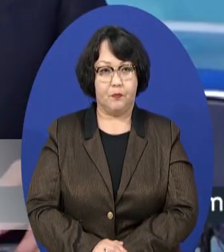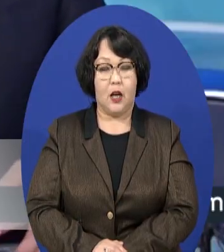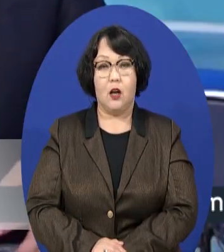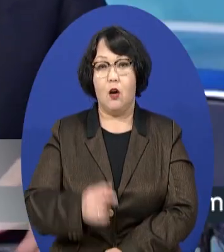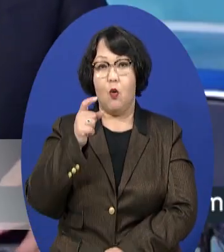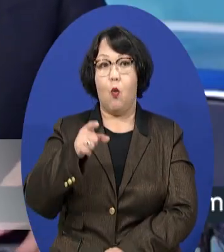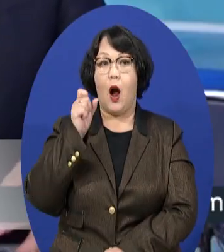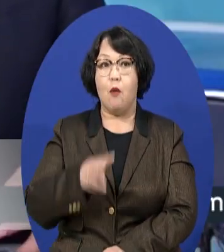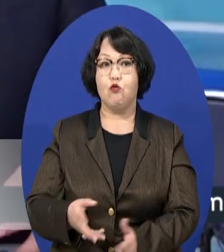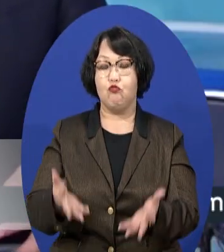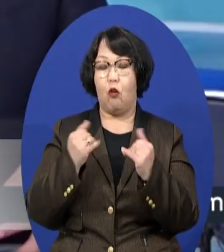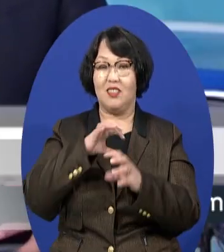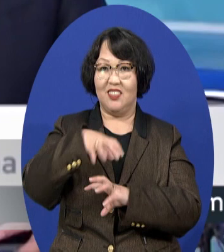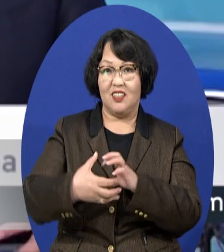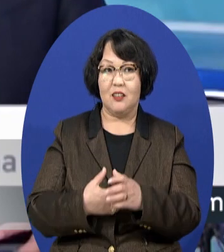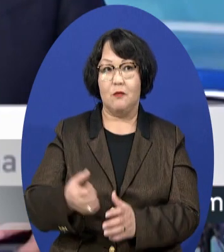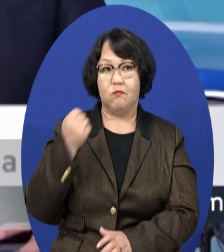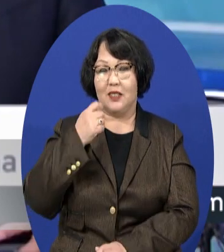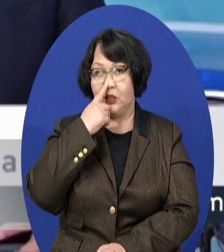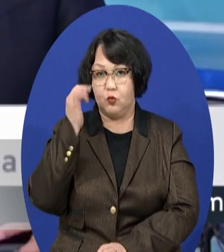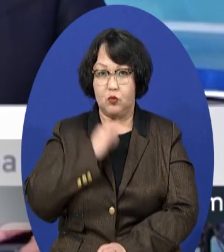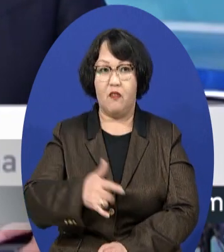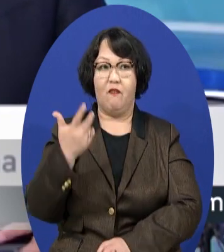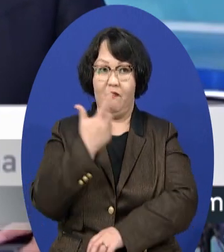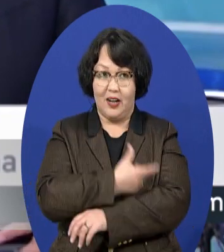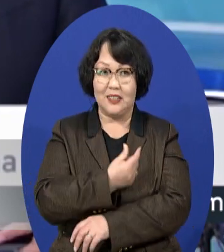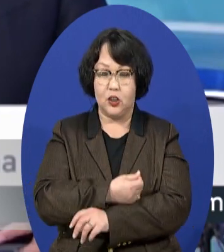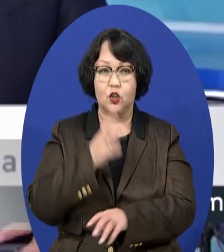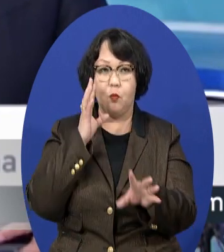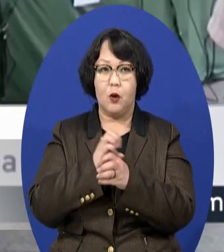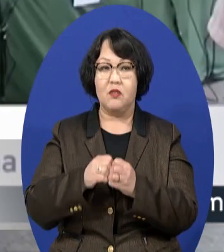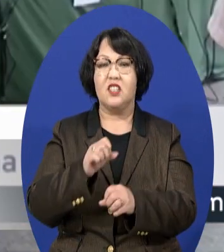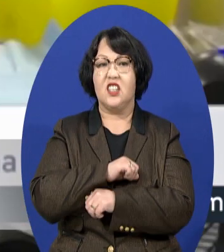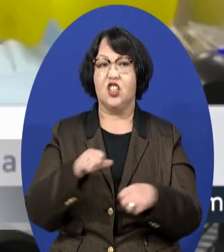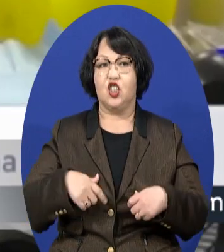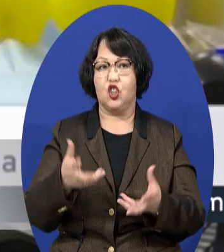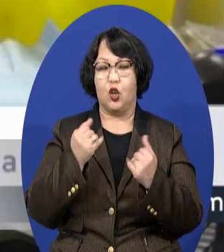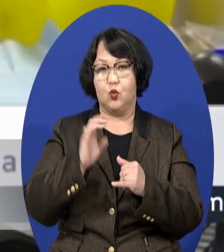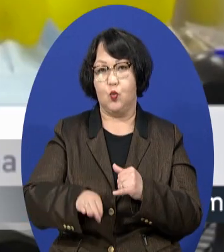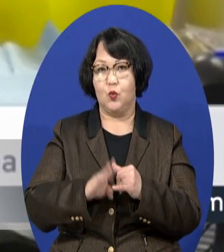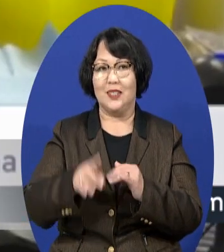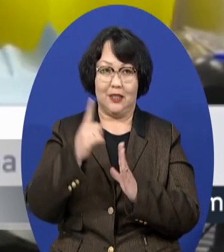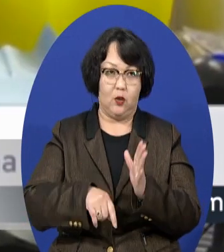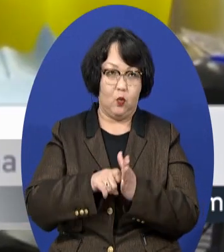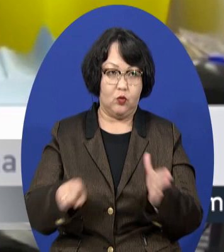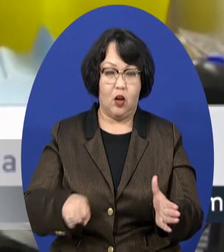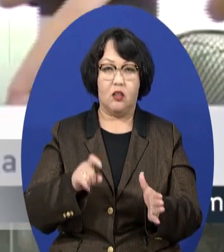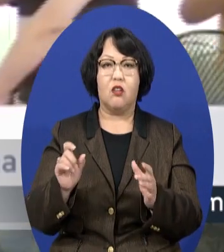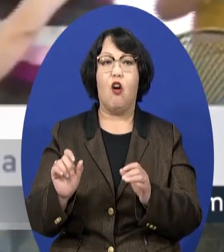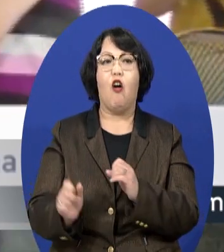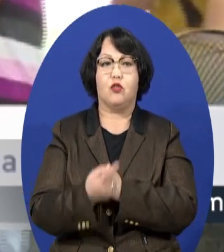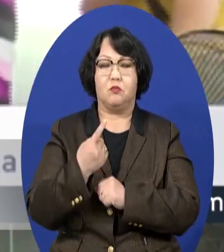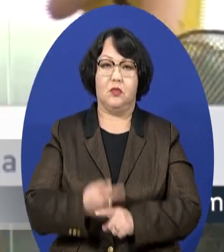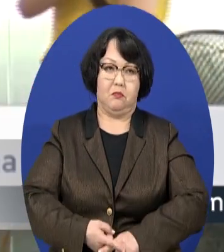Хүн амынхаа тоогоор дэлхийд тэргүүлэх хятад улсад вакцины жуулалт нь хамрагдаж байгаа иргэдийн тоо сүүлийн хэдхэн сарын дотор огцом нэмэгдээд